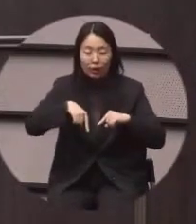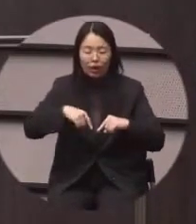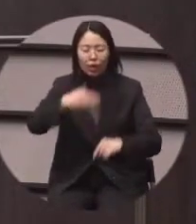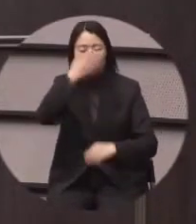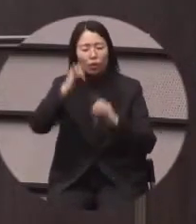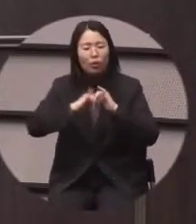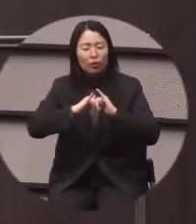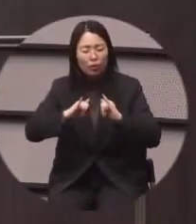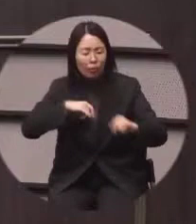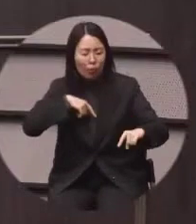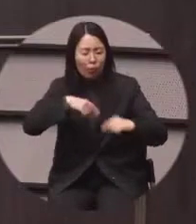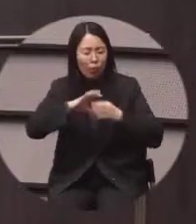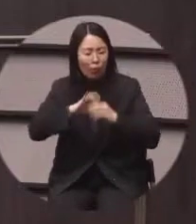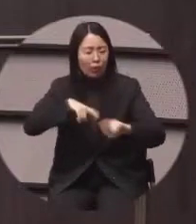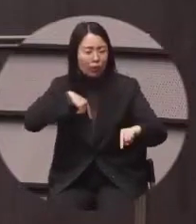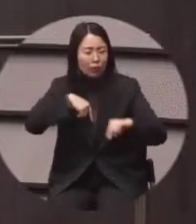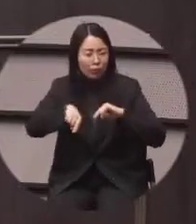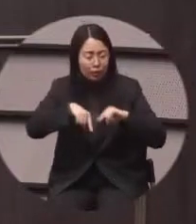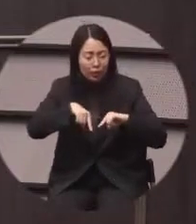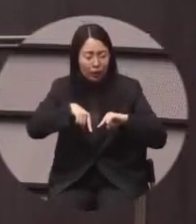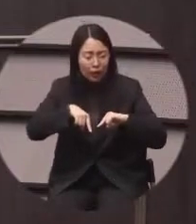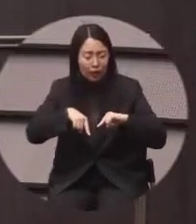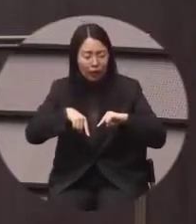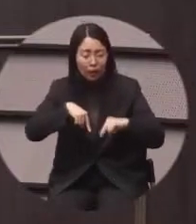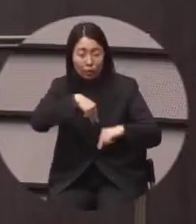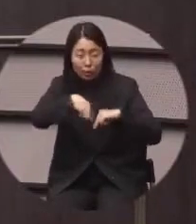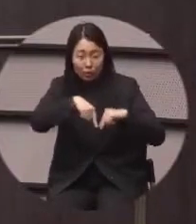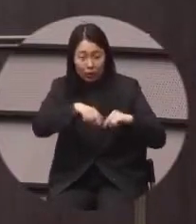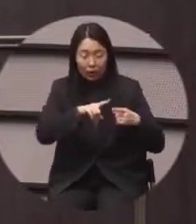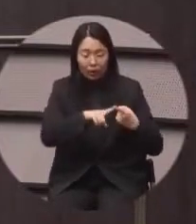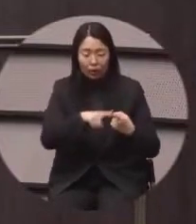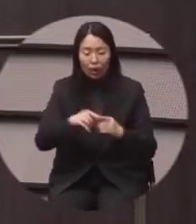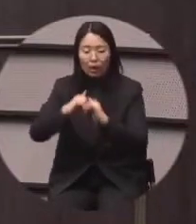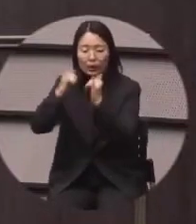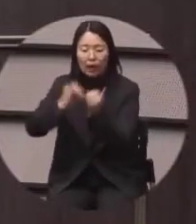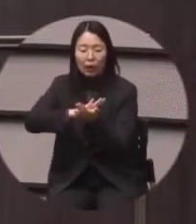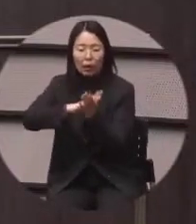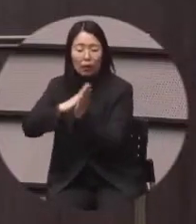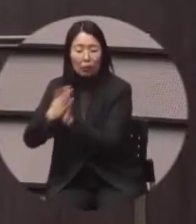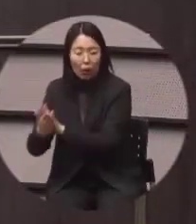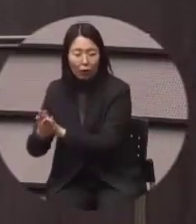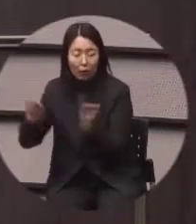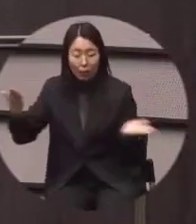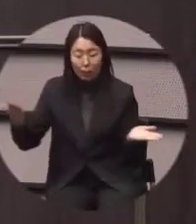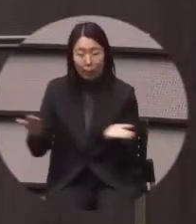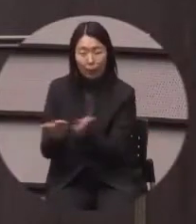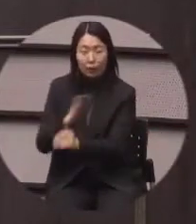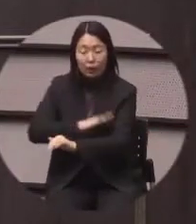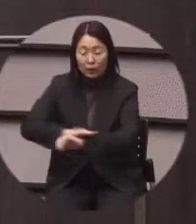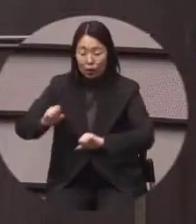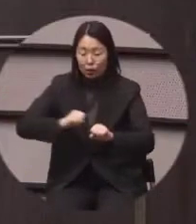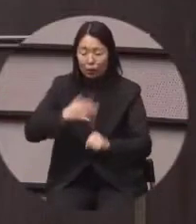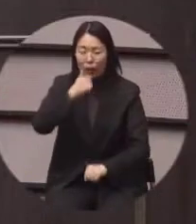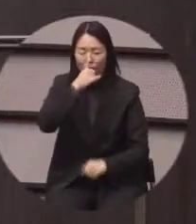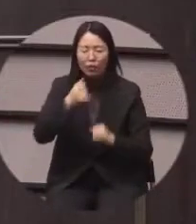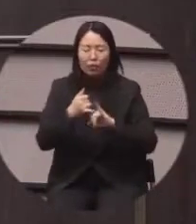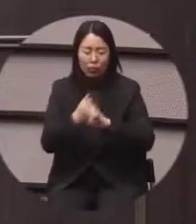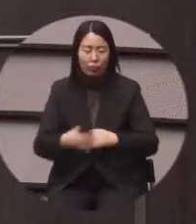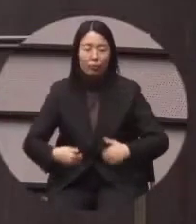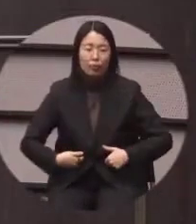관련 정책들을 사회적 흐름으로 급변하는 현상 해결에 맞게 효율적으로 추진될 수 있도록 해야 할